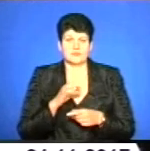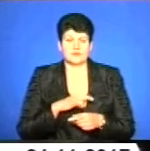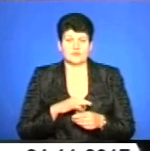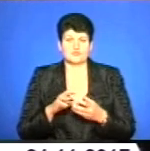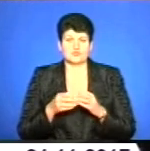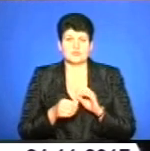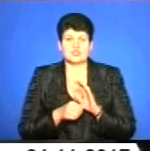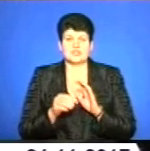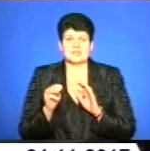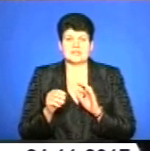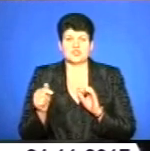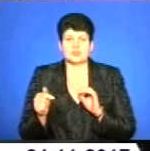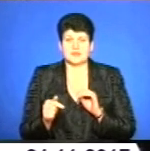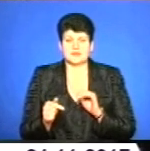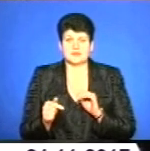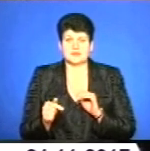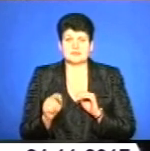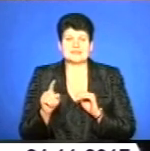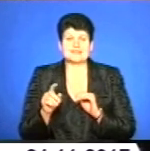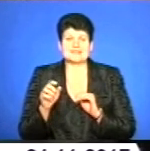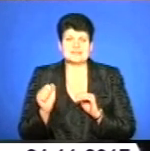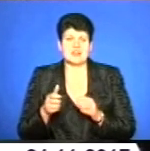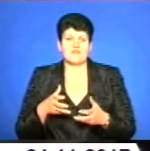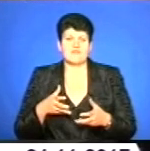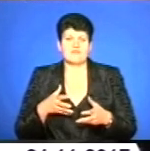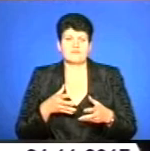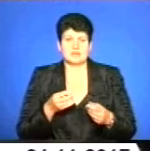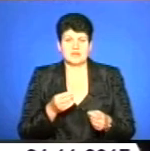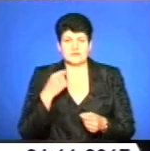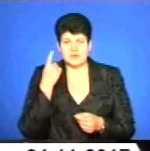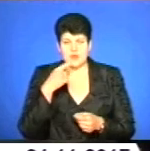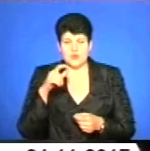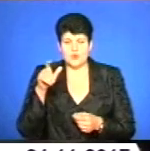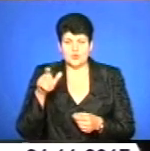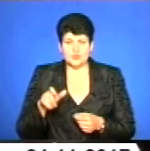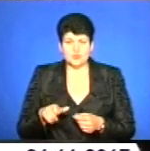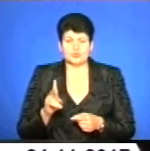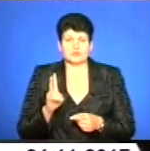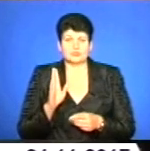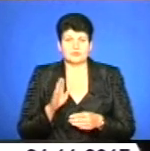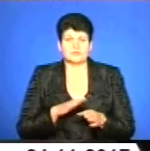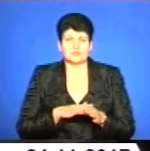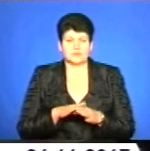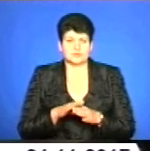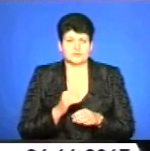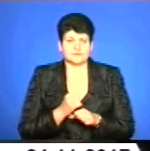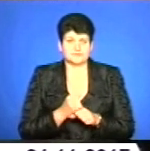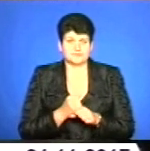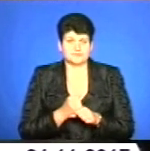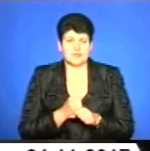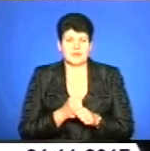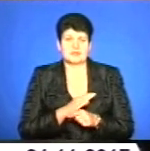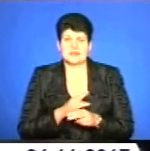6 тисяч гривень за вплив на особу, уповноважену на виконання функцій держави, за